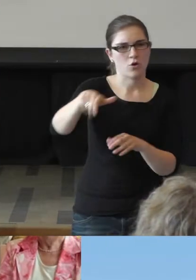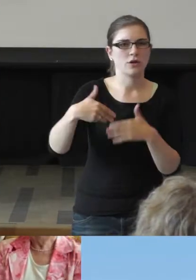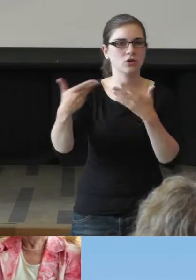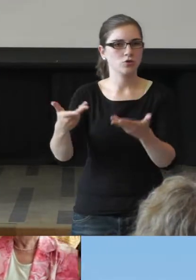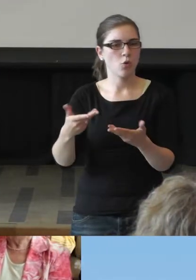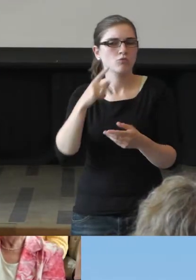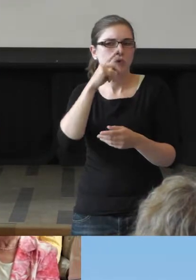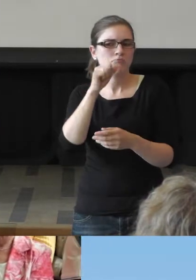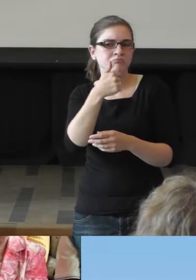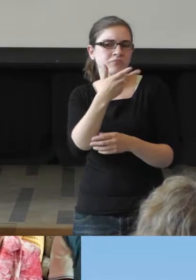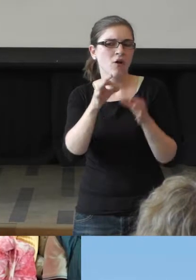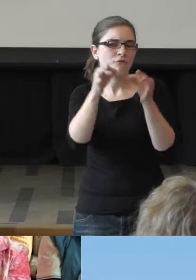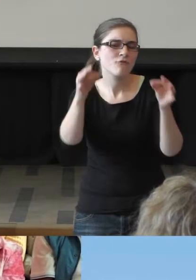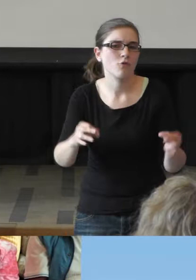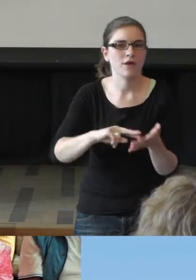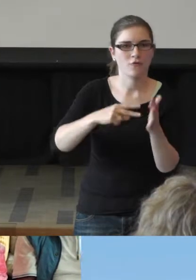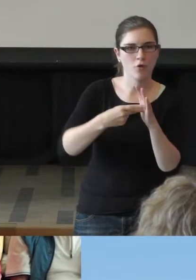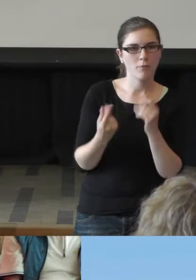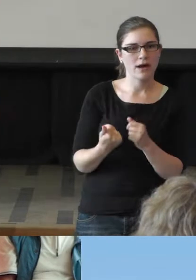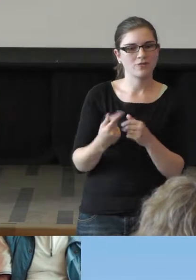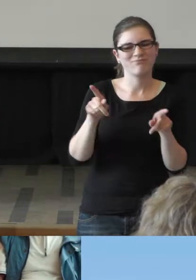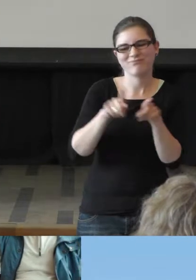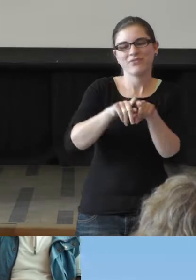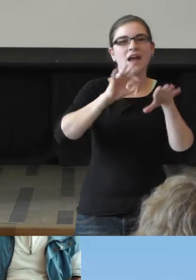Folien nur vorbereitet, um das in das Thema einzuführen.